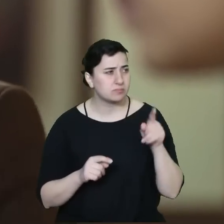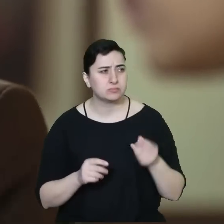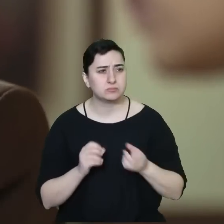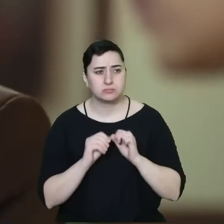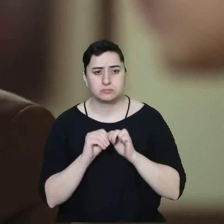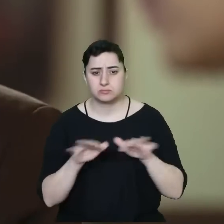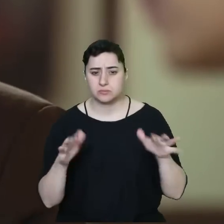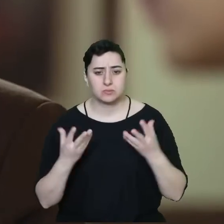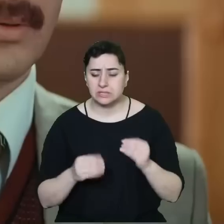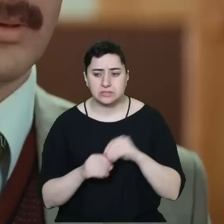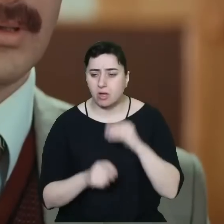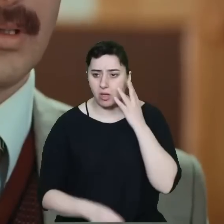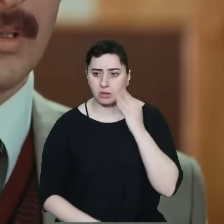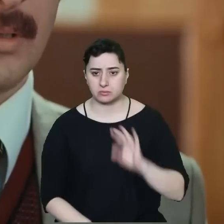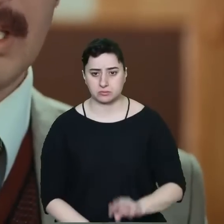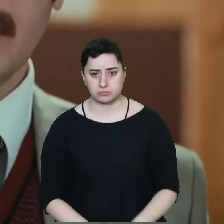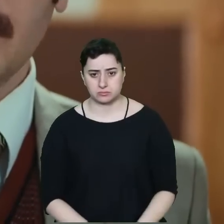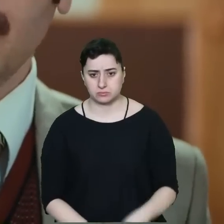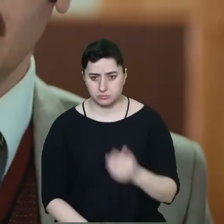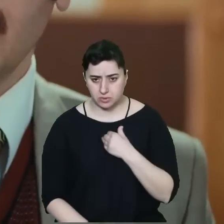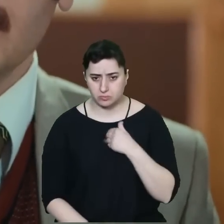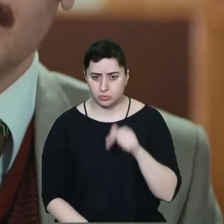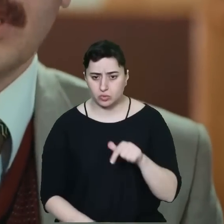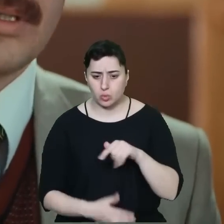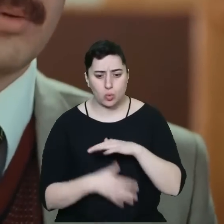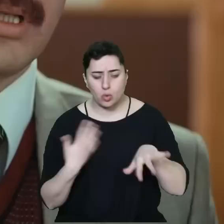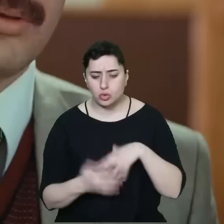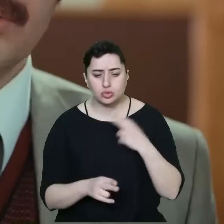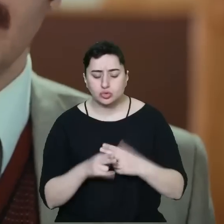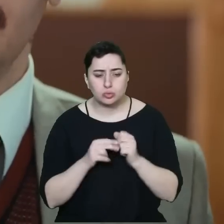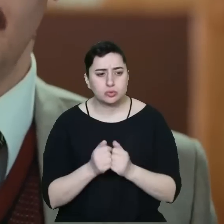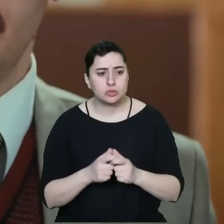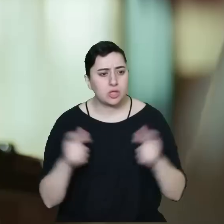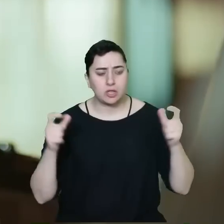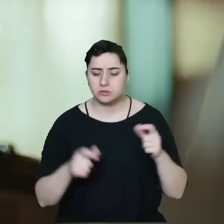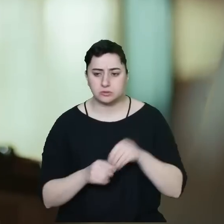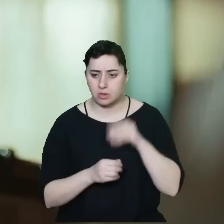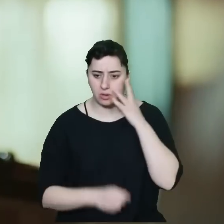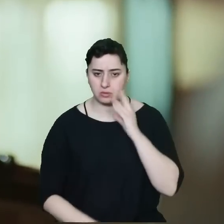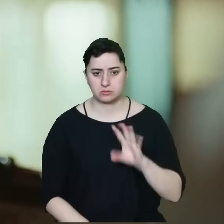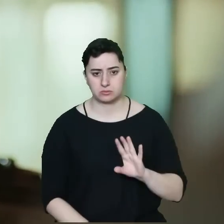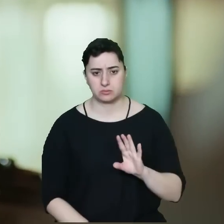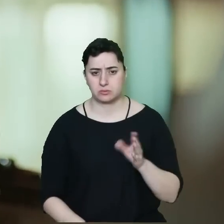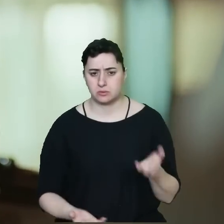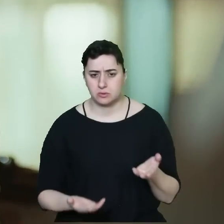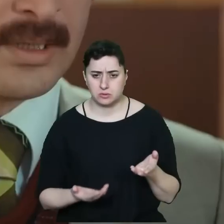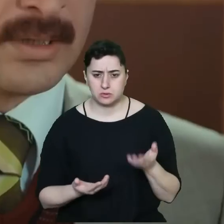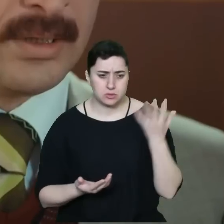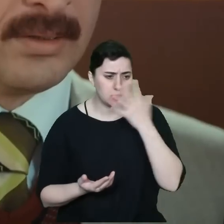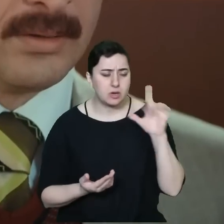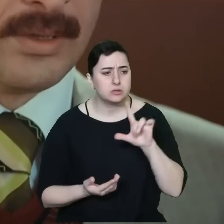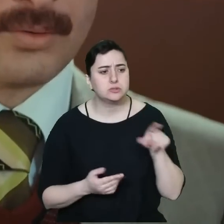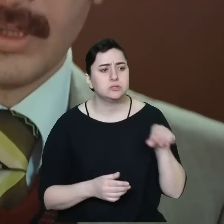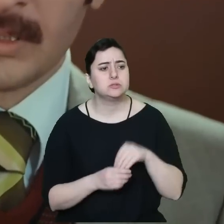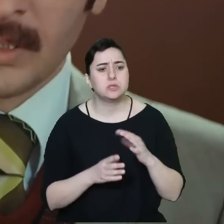ki? Anlamıyorum. Ben zaten bu olaylar nasıl bu kadar çabuk gelişti onu da anlamıyorum. Üstelik sadece Karalise'de de